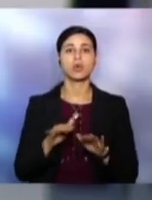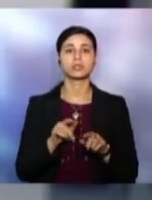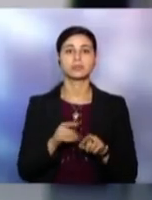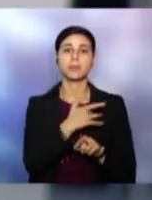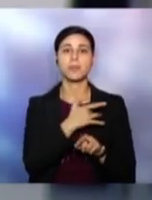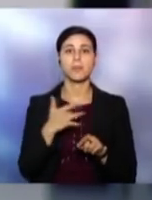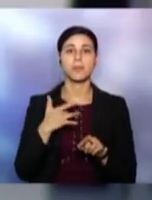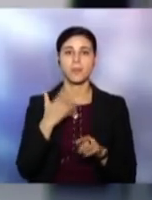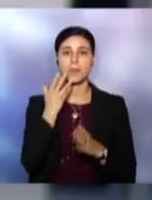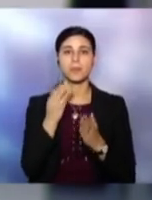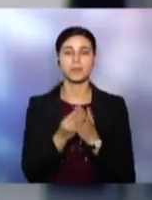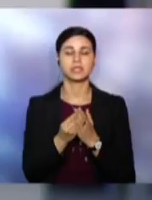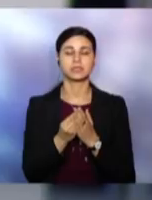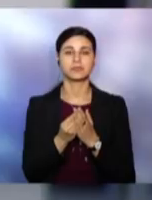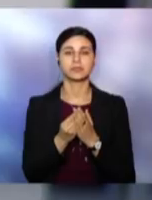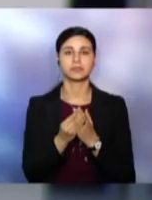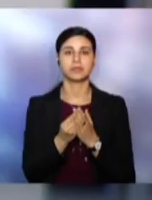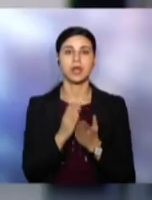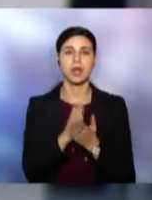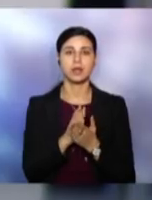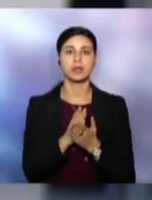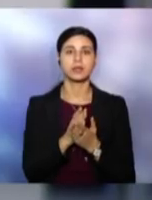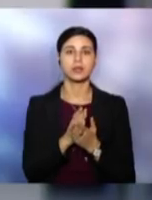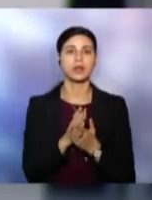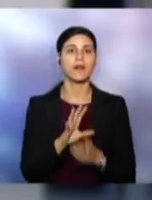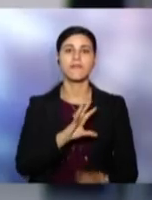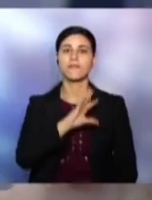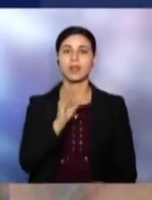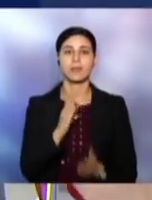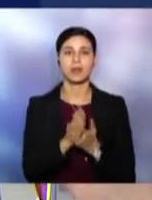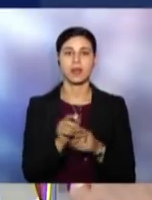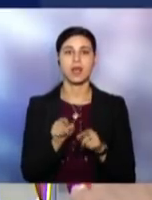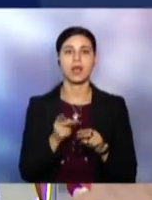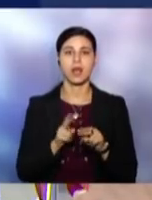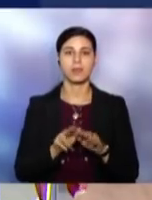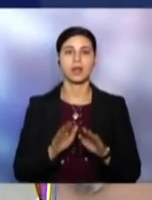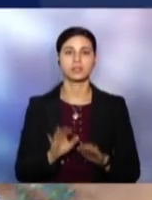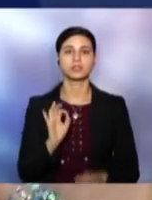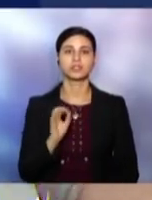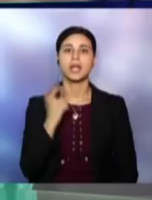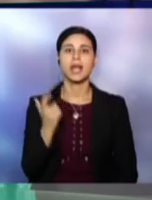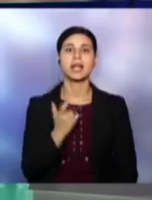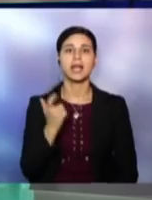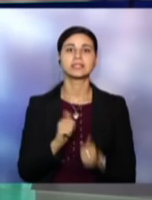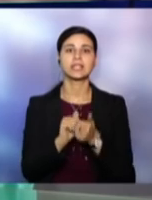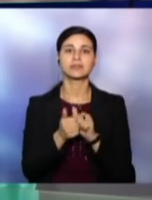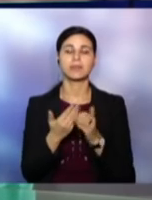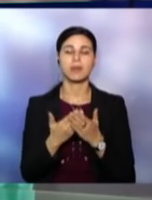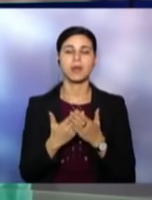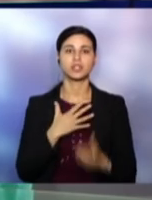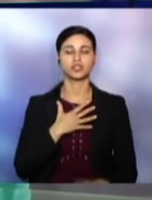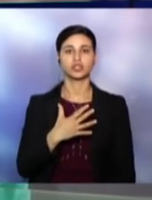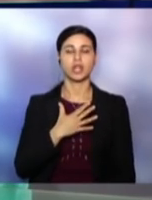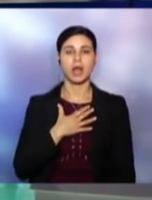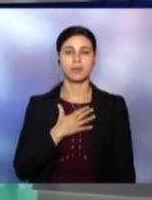ფილტვის სტრუქტურის ერთეულია, მაგრამ ყველაფერი ხდება სწორედ ალვეოლებში. ხო, ანუ გასთაცვლა ის, რომ თქვა ჯანგბადით